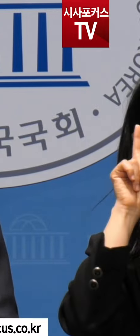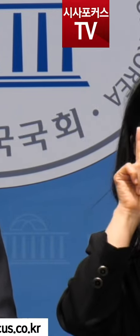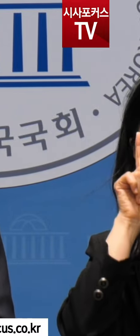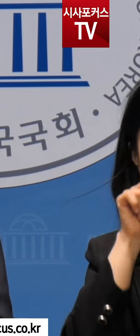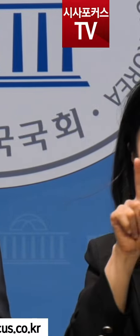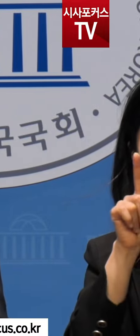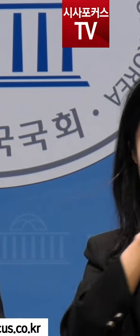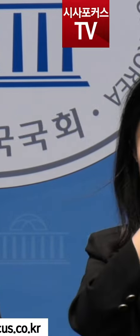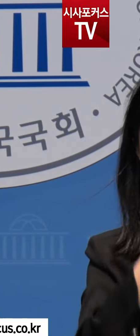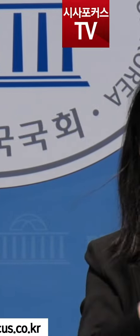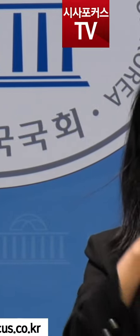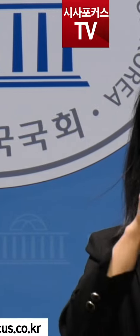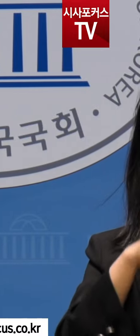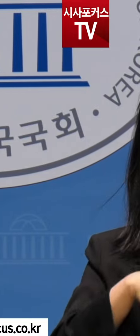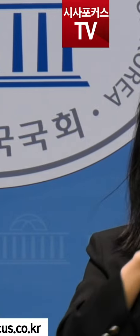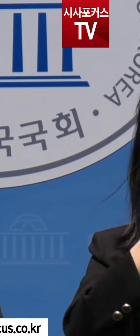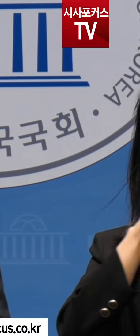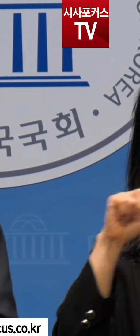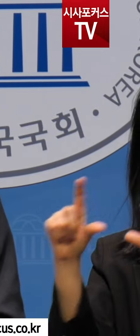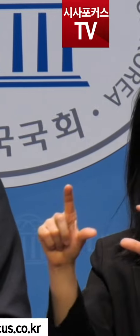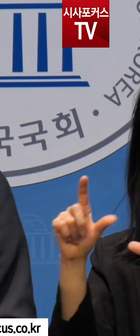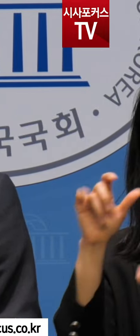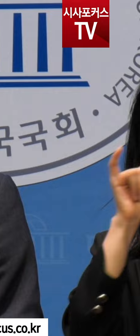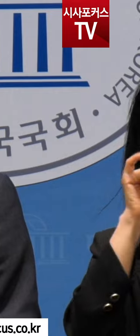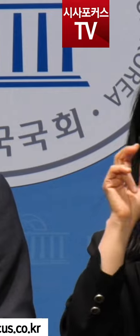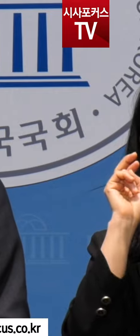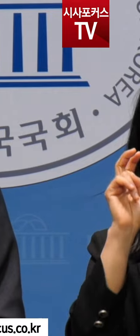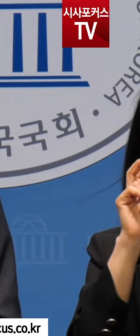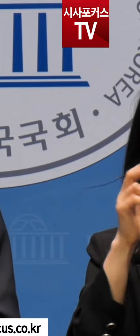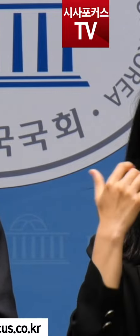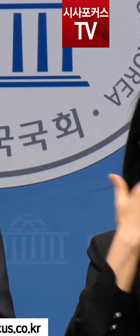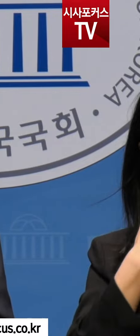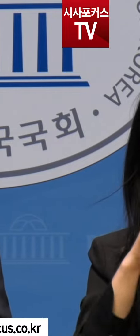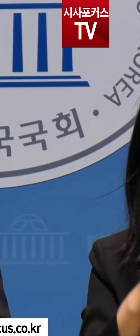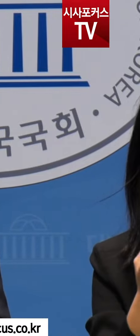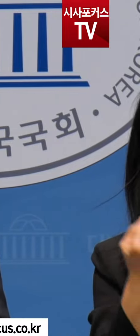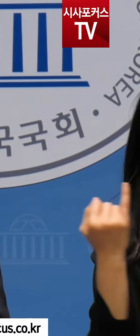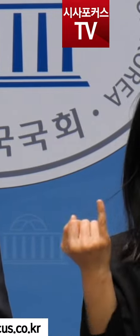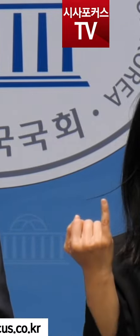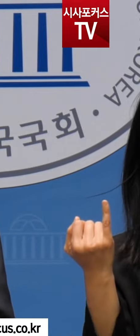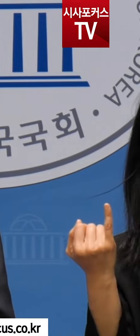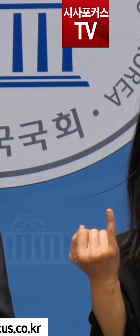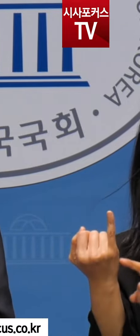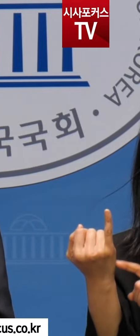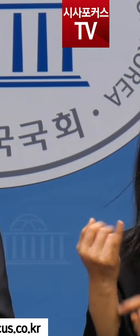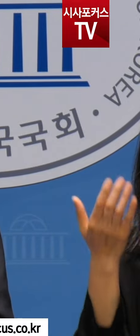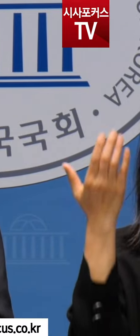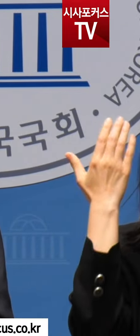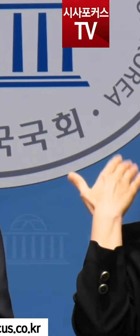내일쯤 무혐의 결정을 할 것으로 예측된다는 보도가 나옵니다. 과거에는